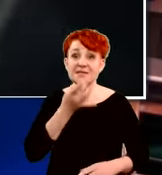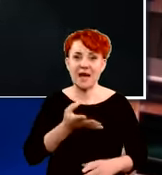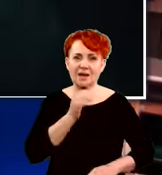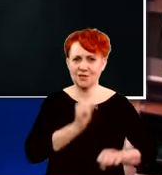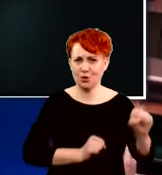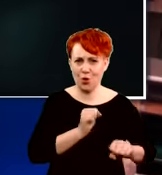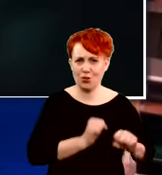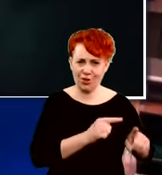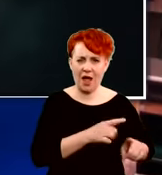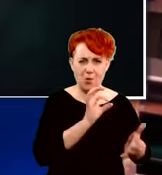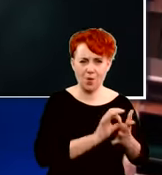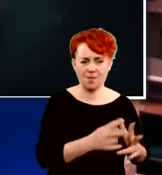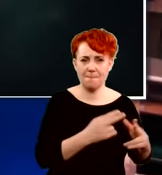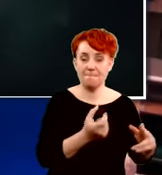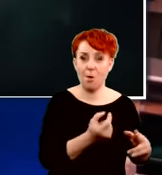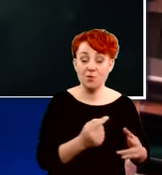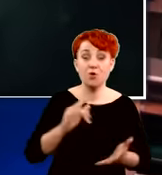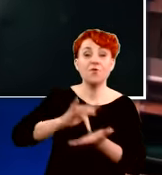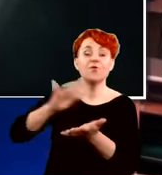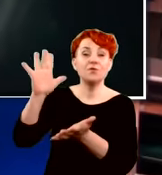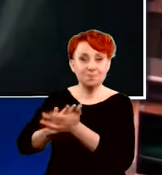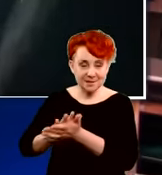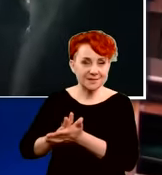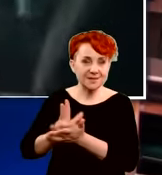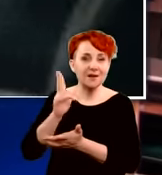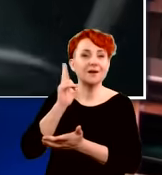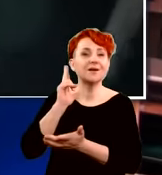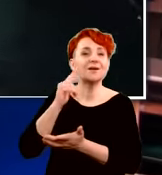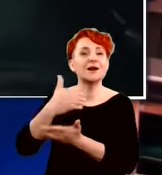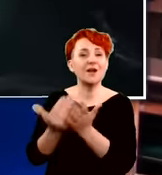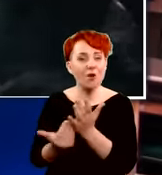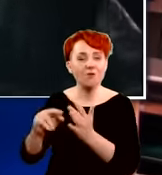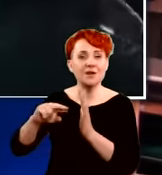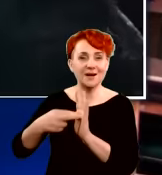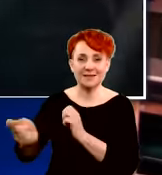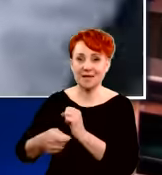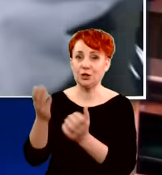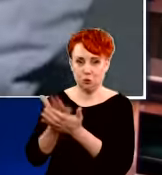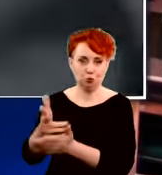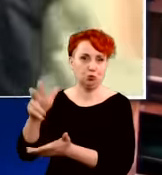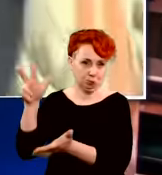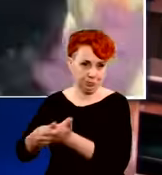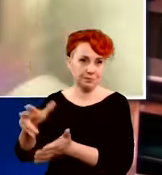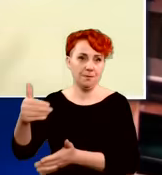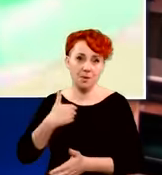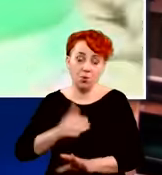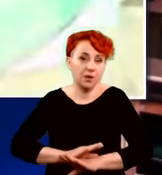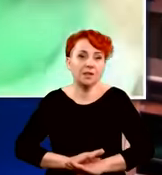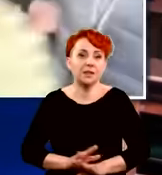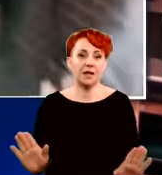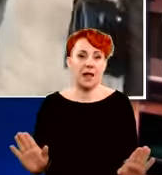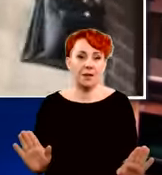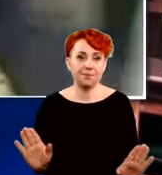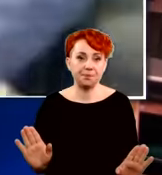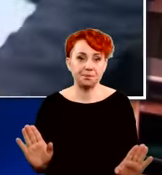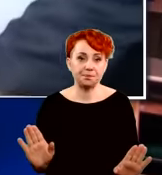to te wpisy w Krajowym Rejestrze Karnym już były oczywiście dokonane i tyle, tak? Ja